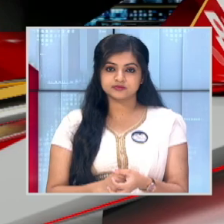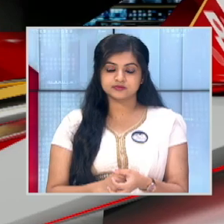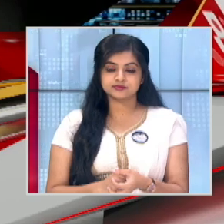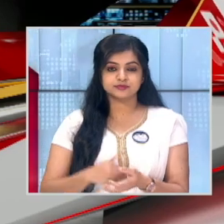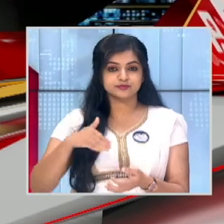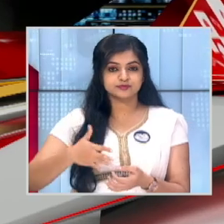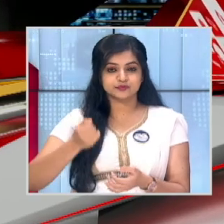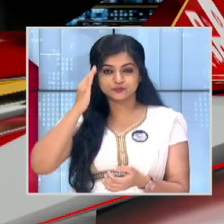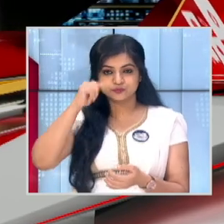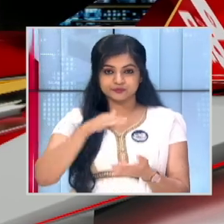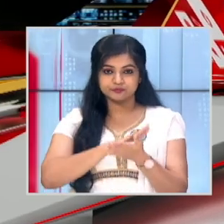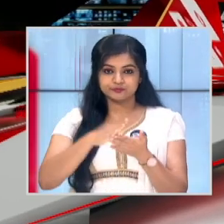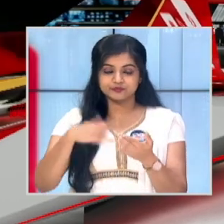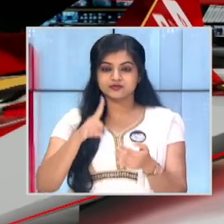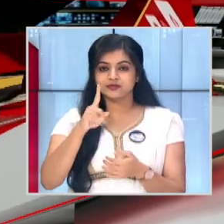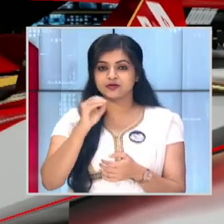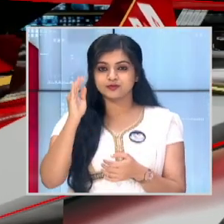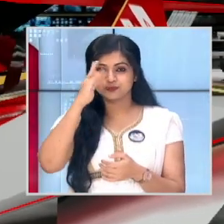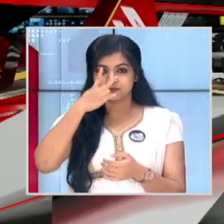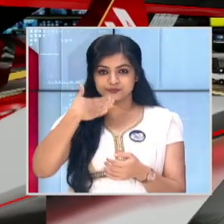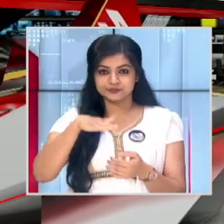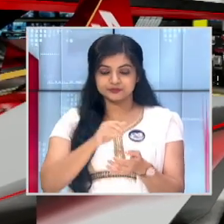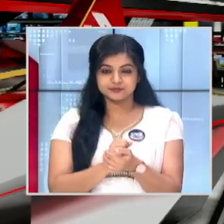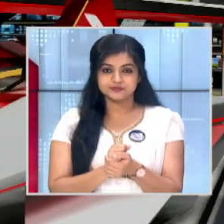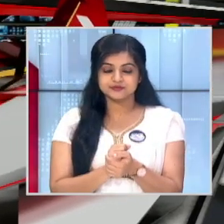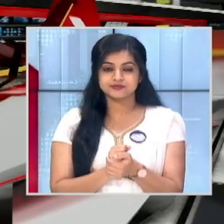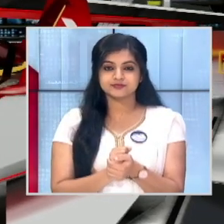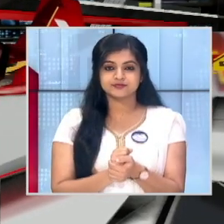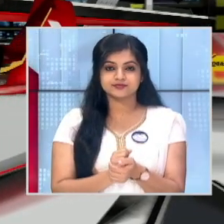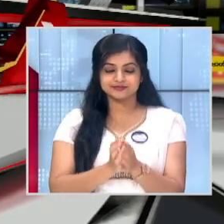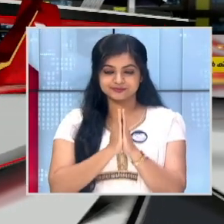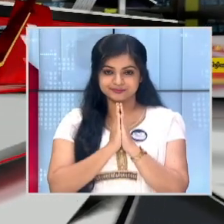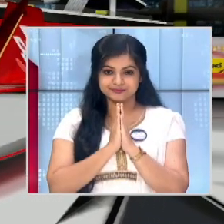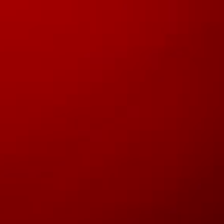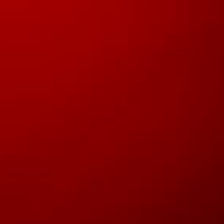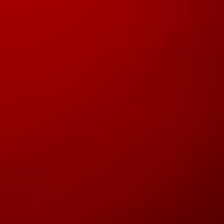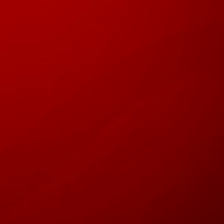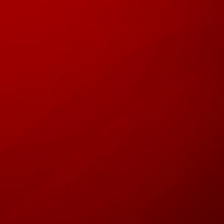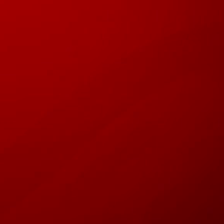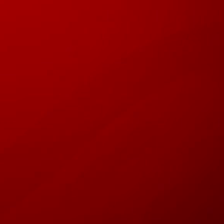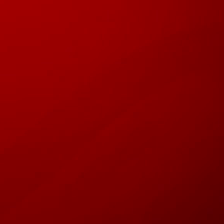ഇതോടെ ഇപ്പോൾ കിട്ടിയത് പൂർണ്ണമാകുന്നു. ഇനി 100 വാർത്തകളുടെ സമയം. 100 ന്യൂസുമായി ശ്രീലക്ഷ്മി എത്തും. നമസ്കാരം.